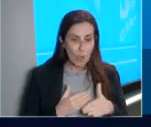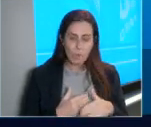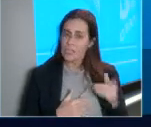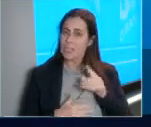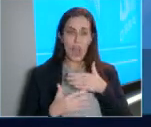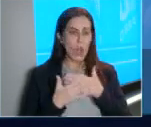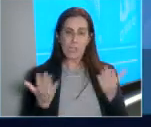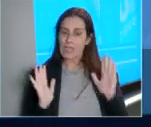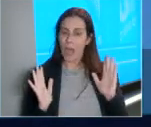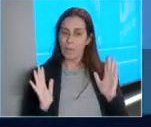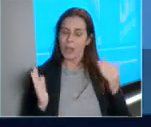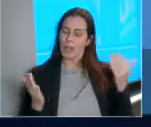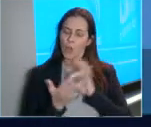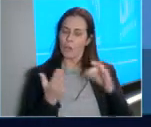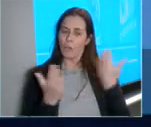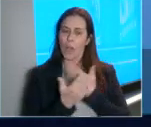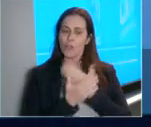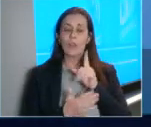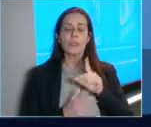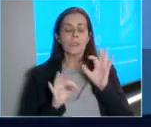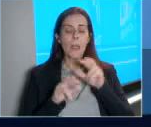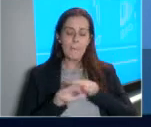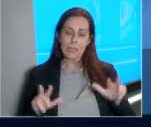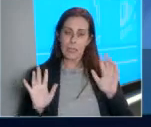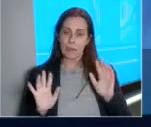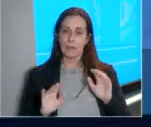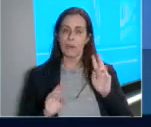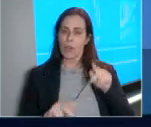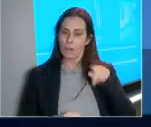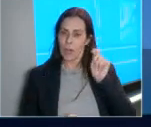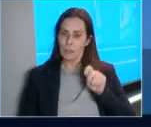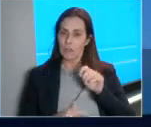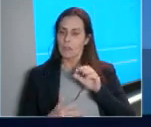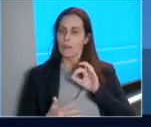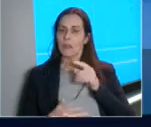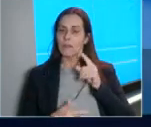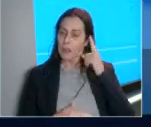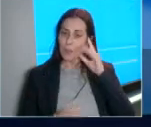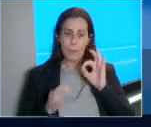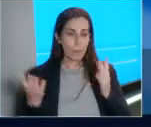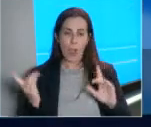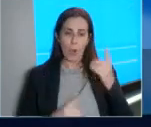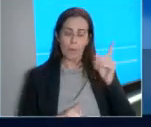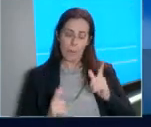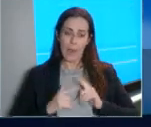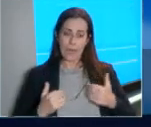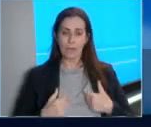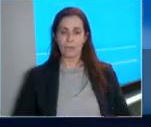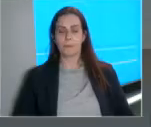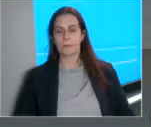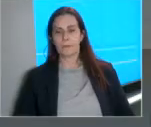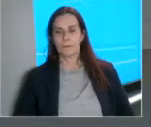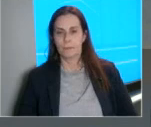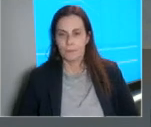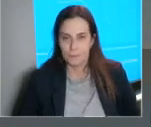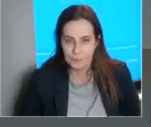זה לא סתם כותרות של עיתונים, זה דבר ומציאות, אפשר לבוא לפה לכנסת, למשרדי הממשלה, ולדעת מה צפוי לנו. איתנו חבר הכנסת